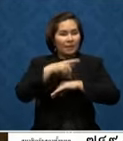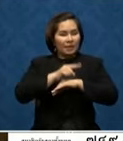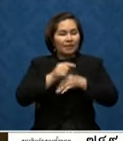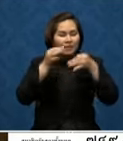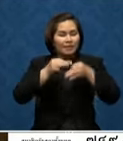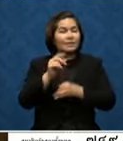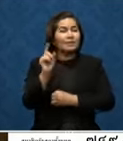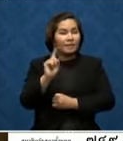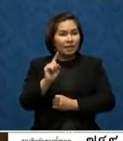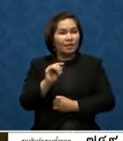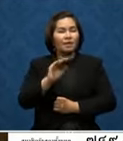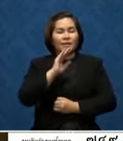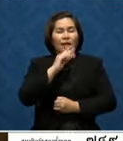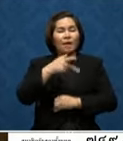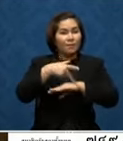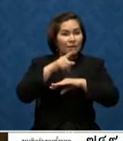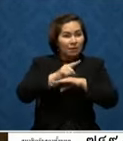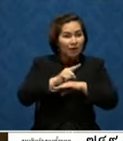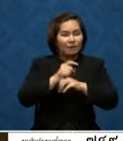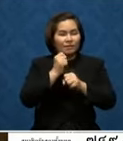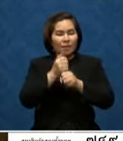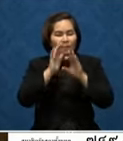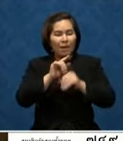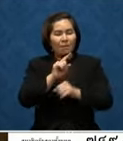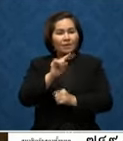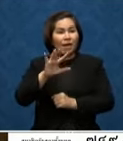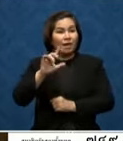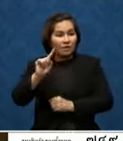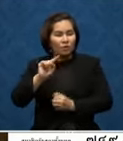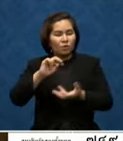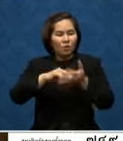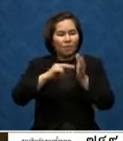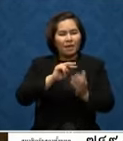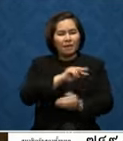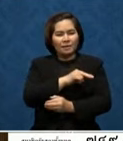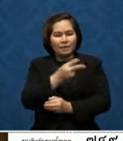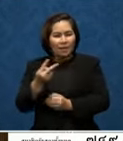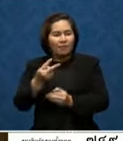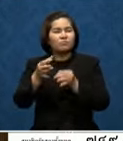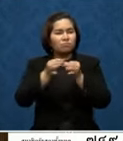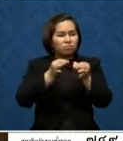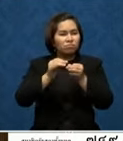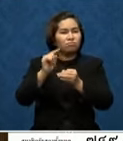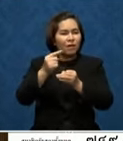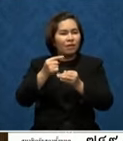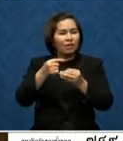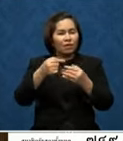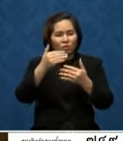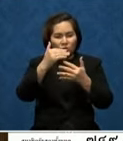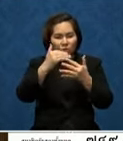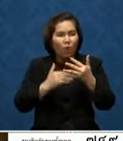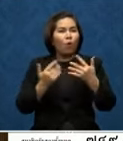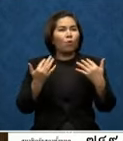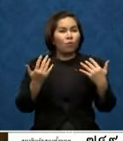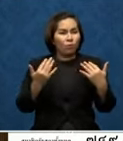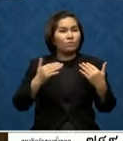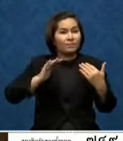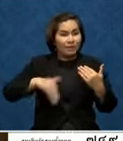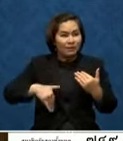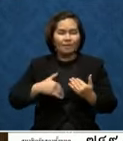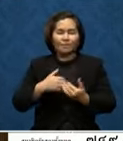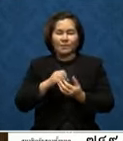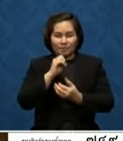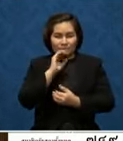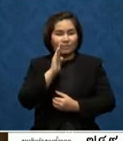แต่ถ้าท่านนี้วินิจฉัยชอบหรือไม่ชอบจะไป 151ที่มีการตีความข้อบังคับต่ออันนั้นค่อยว่ากันในเชิงรายละเอียดครับขออนุญาต